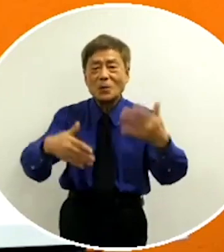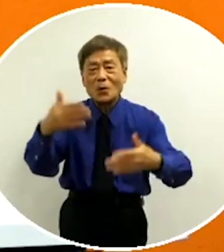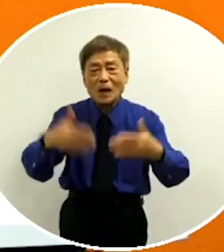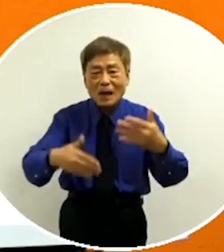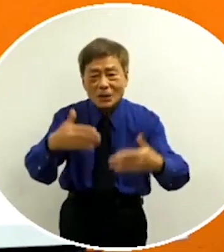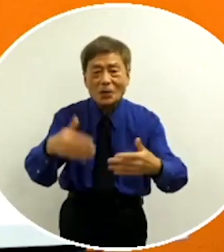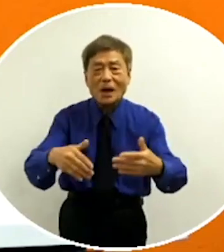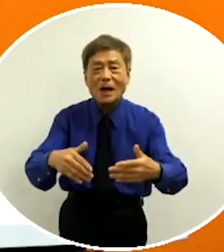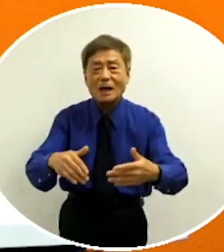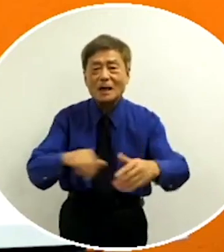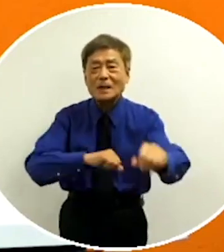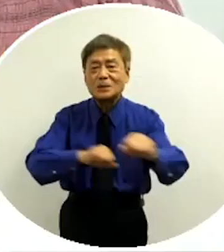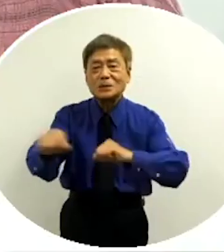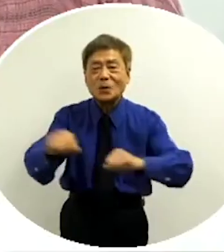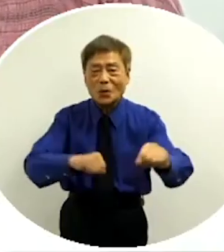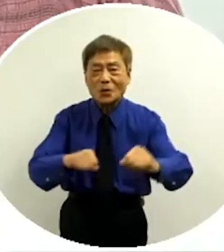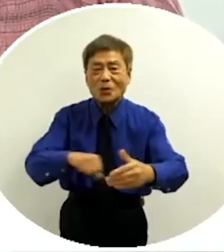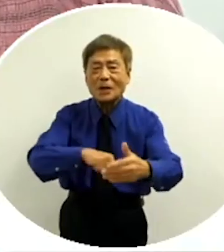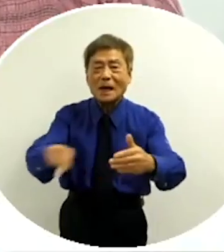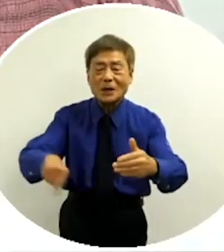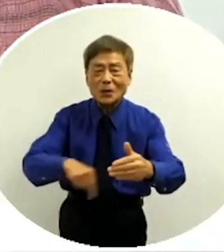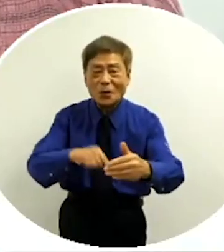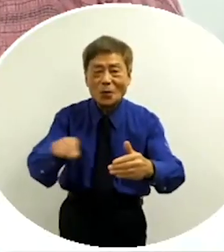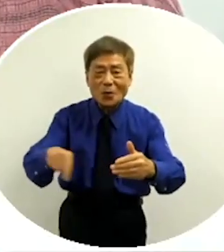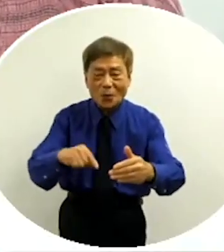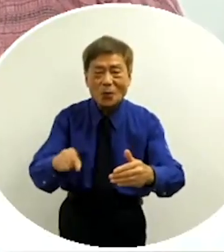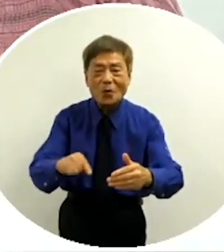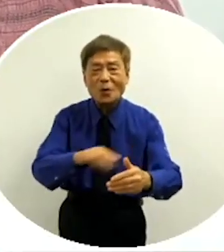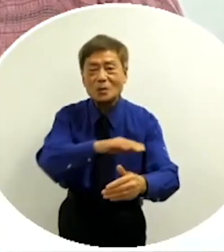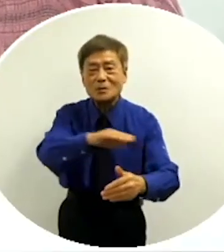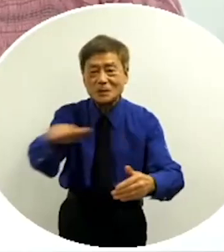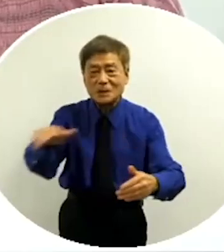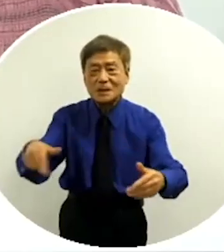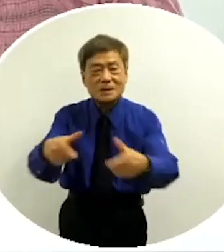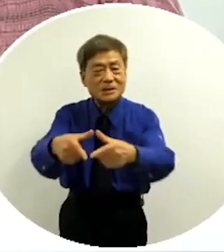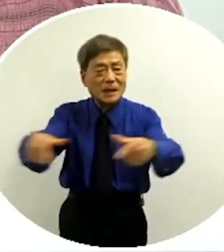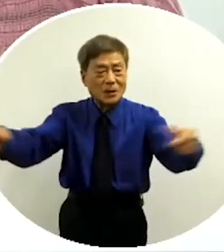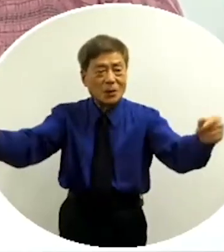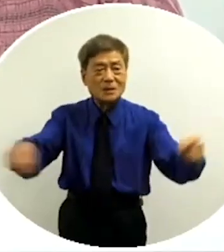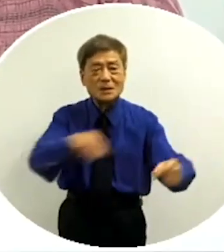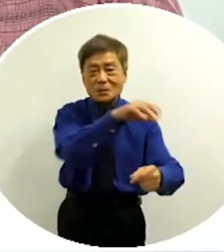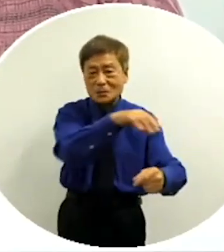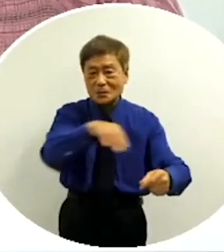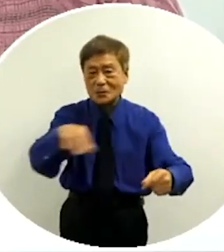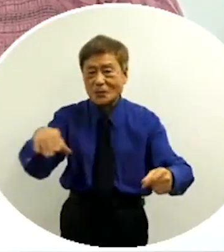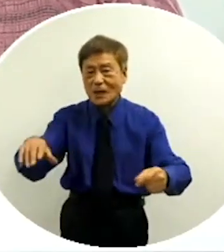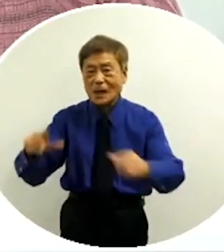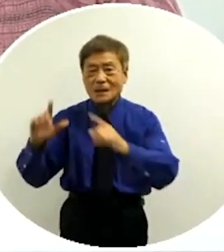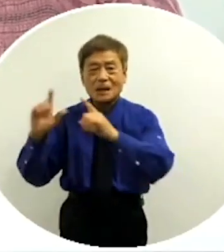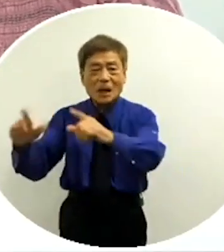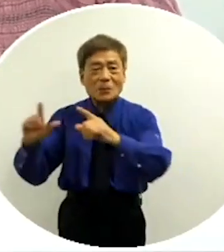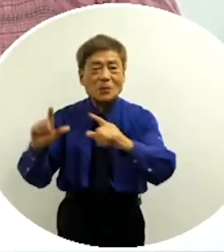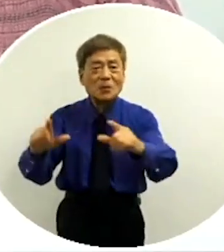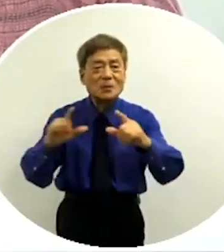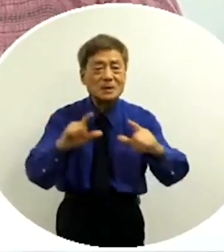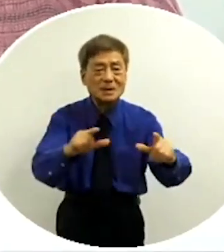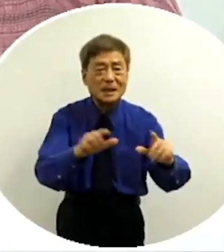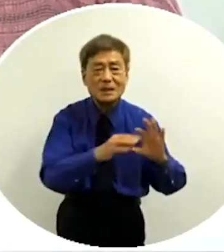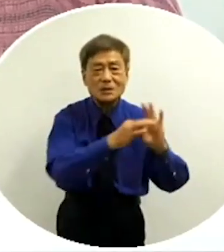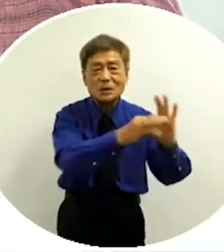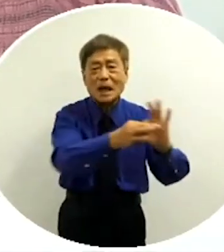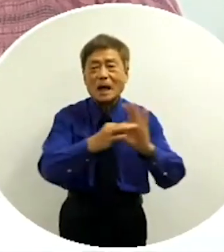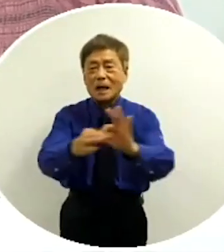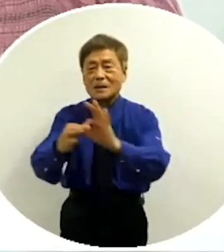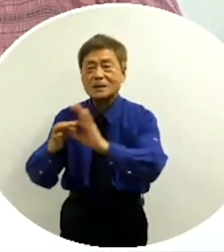して共有できるようなインフラづくりプラットフォーム作りこれはすごく大事なんだな思いますそういう